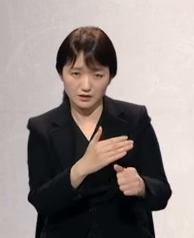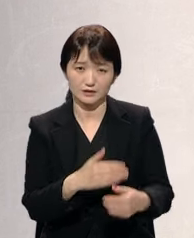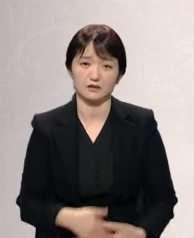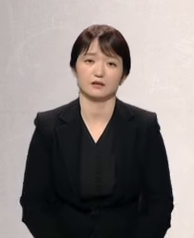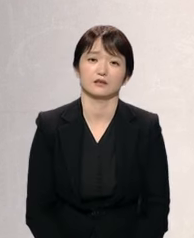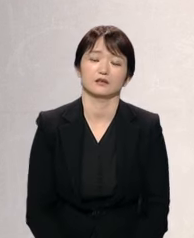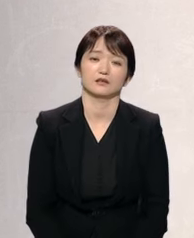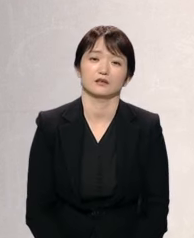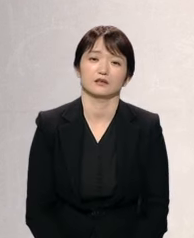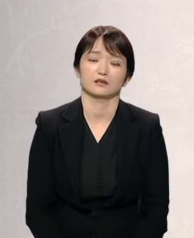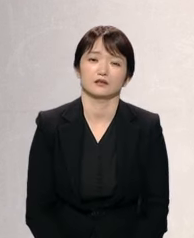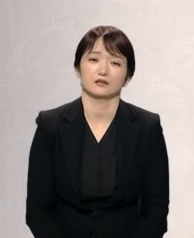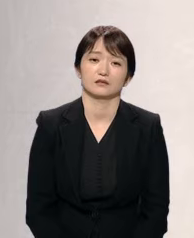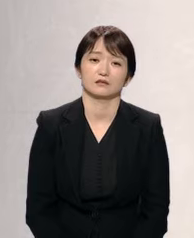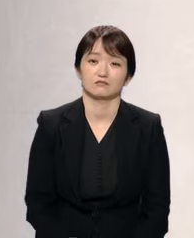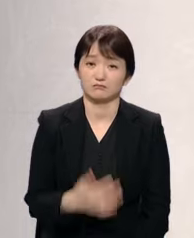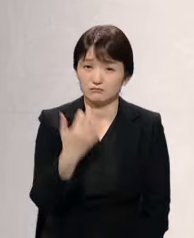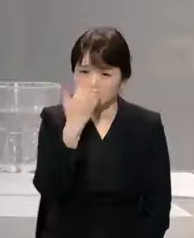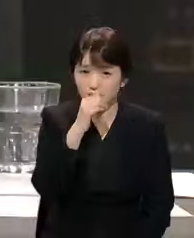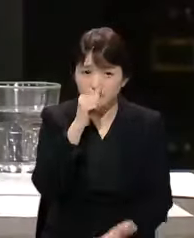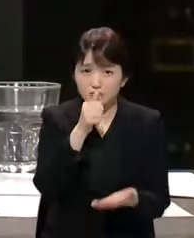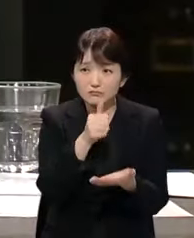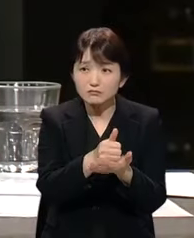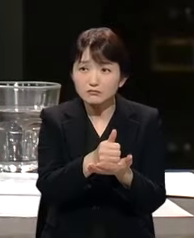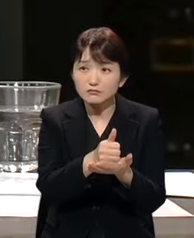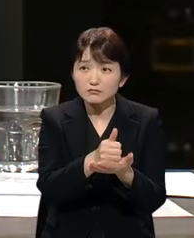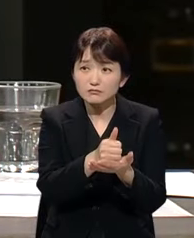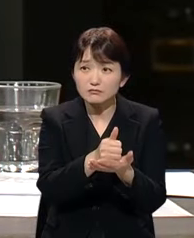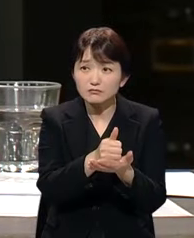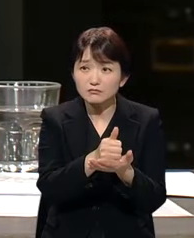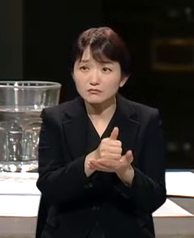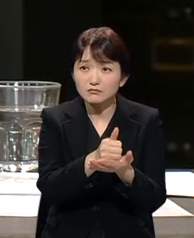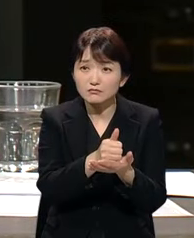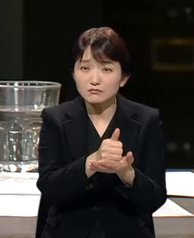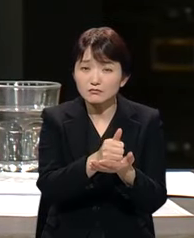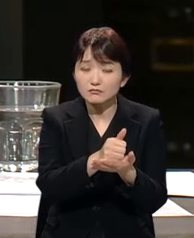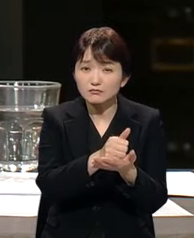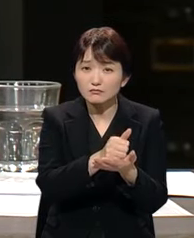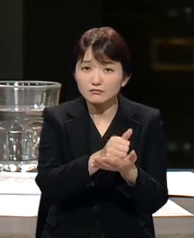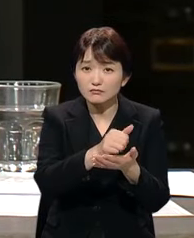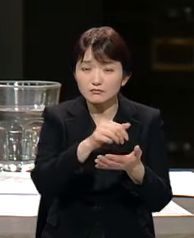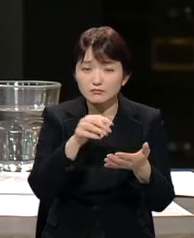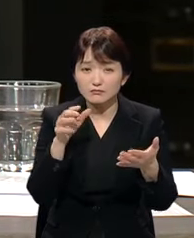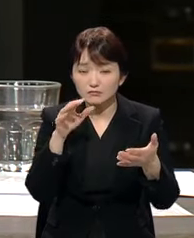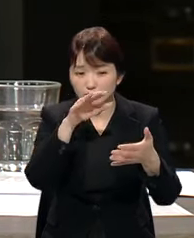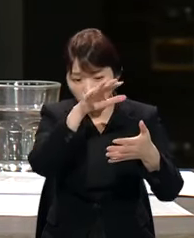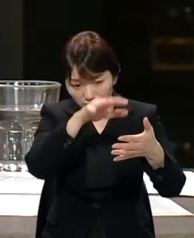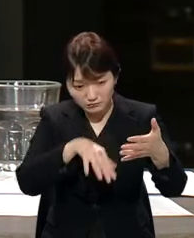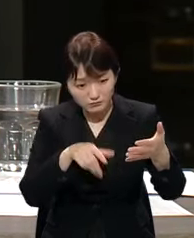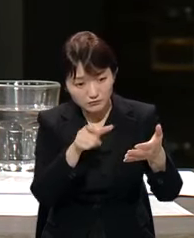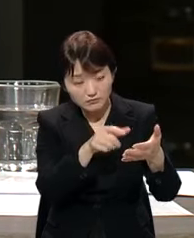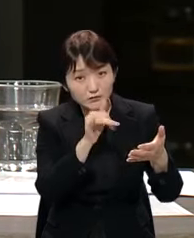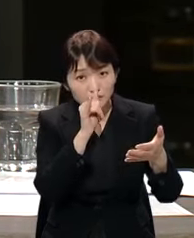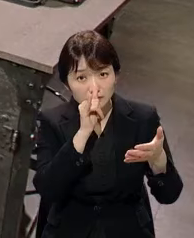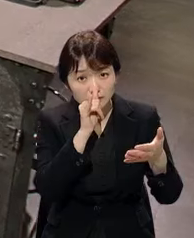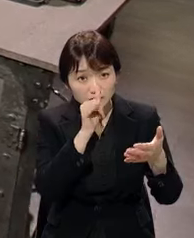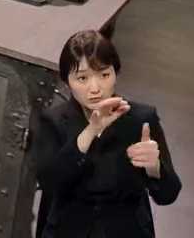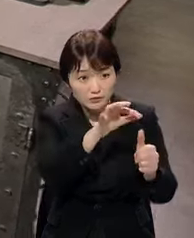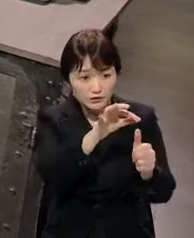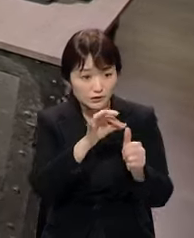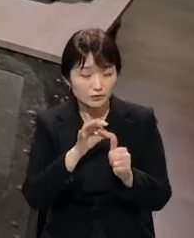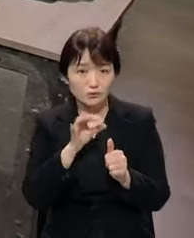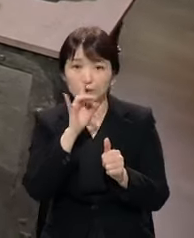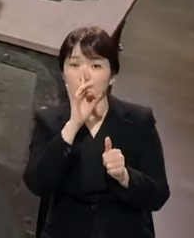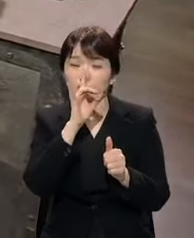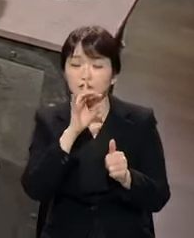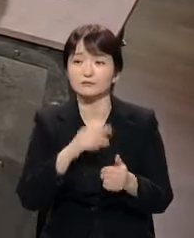합니다. 그런데 성범죄 전력이 있으면 임용 안 되잖아요. 네, 교육공무원법상 성범죄로 해고가 됐으면 다시